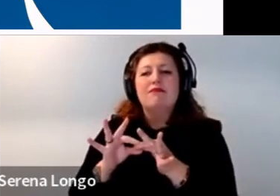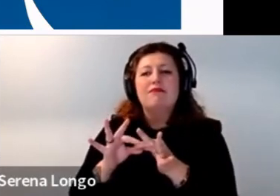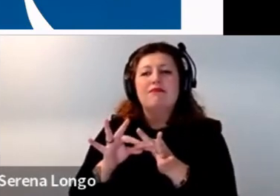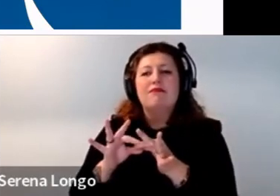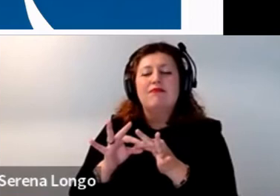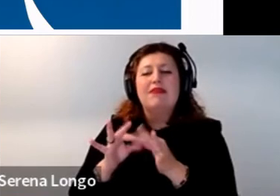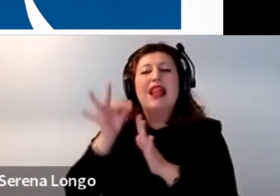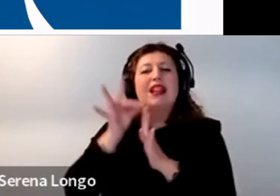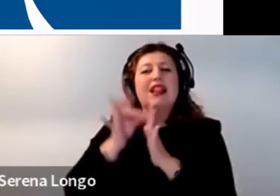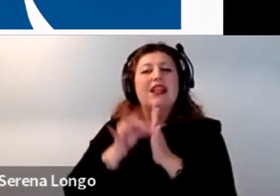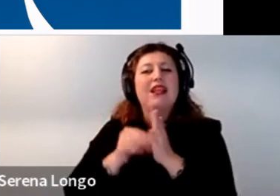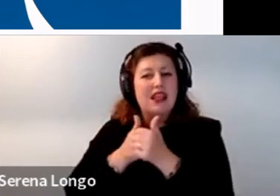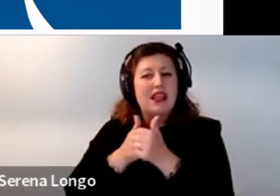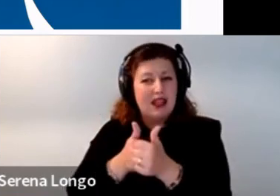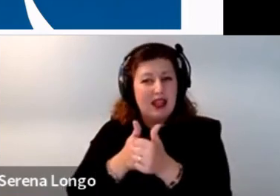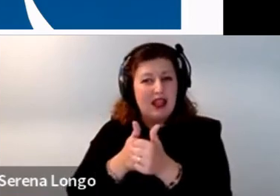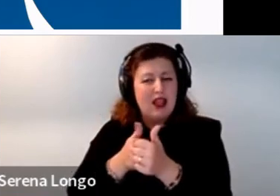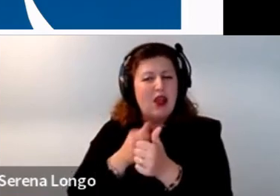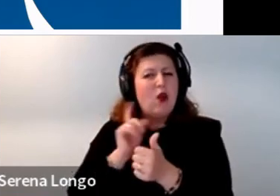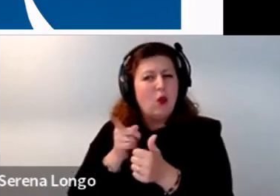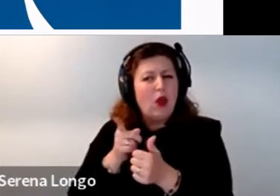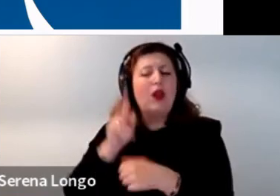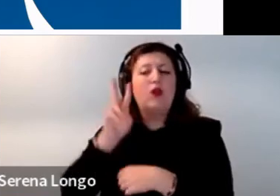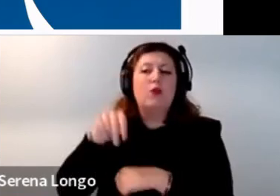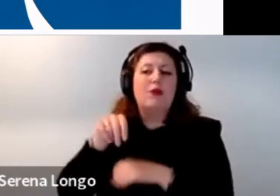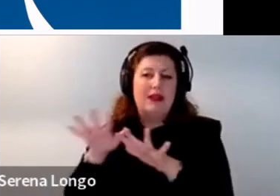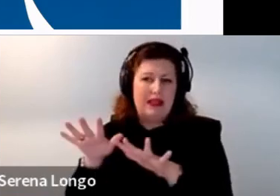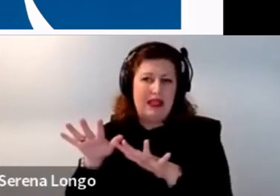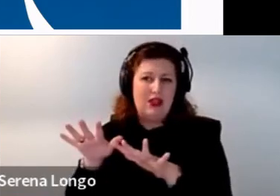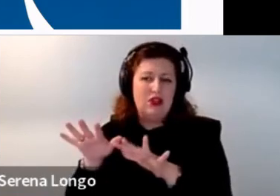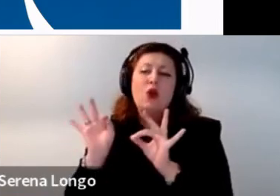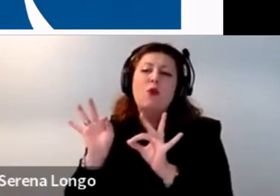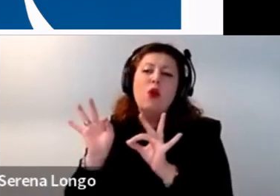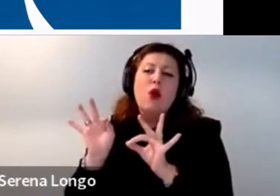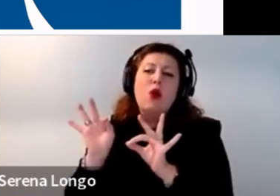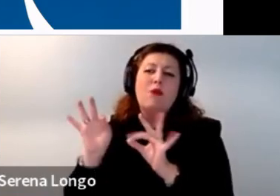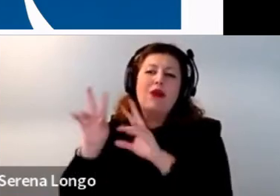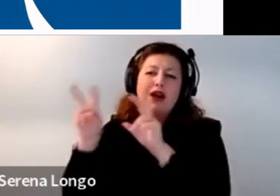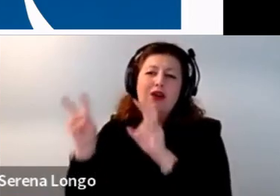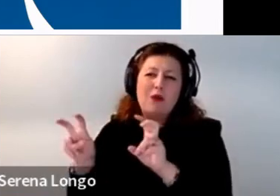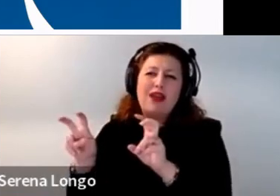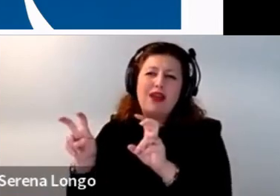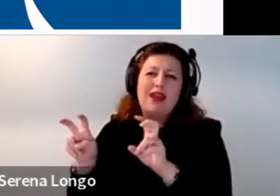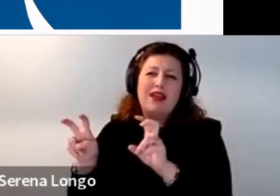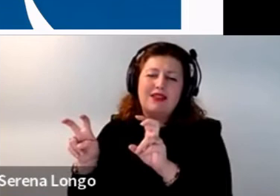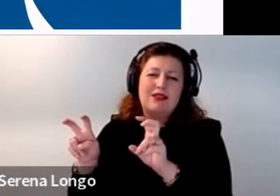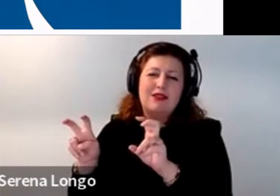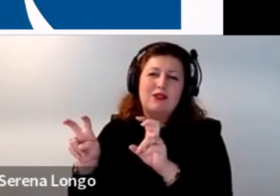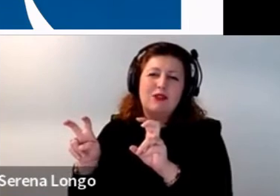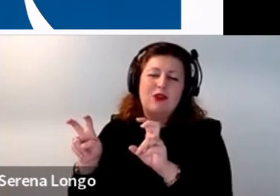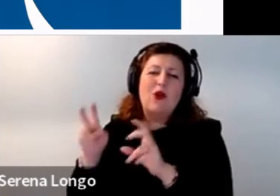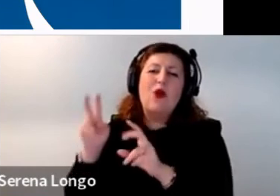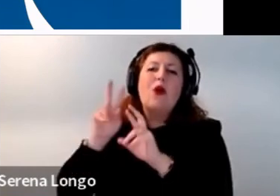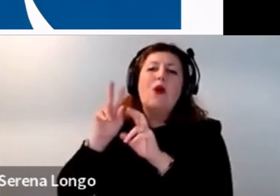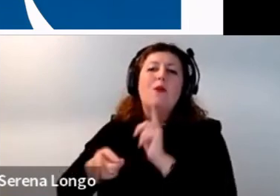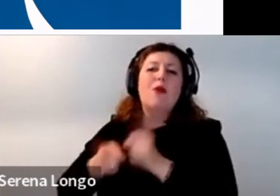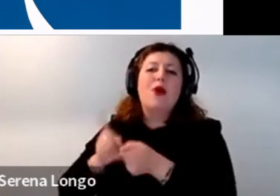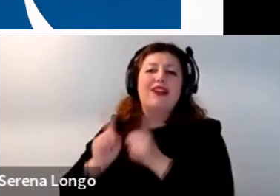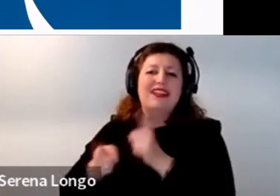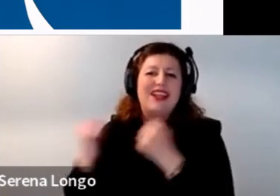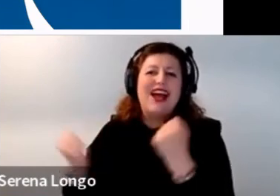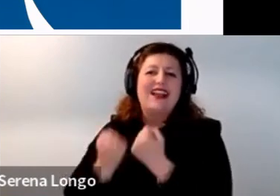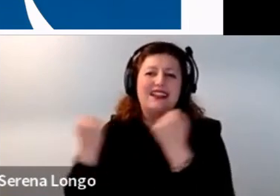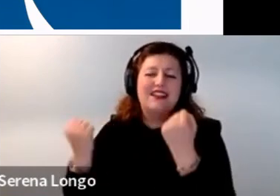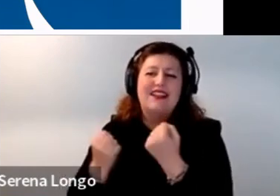guida del 2010 per l'introduzione della tematica della disabilità nell'ambito delle politiche e attività